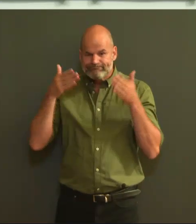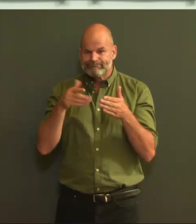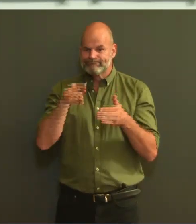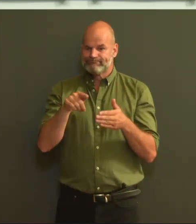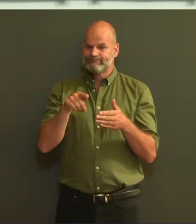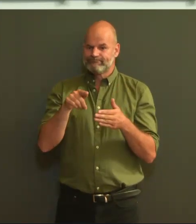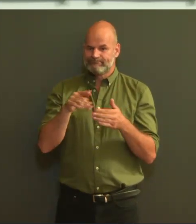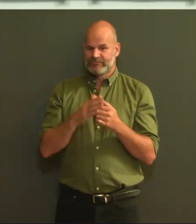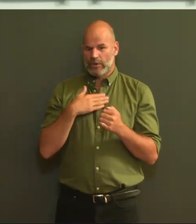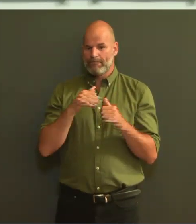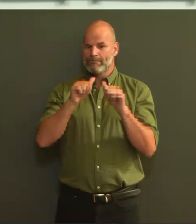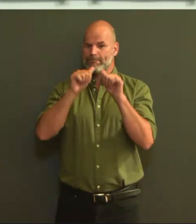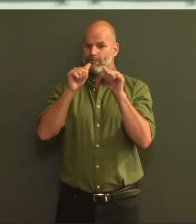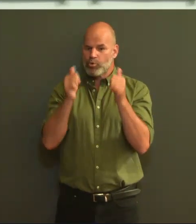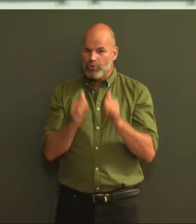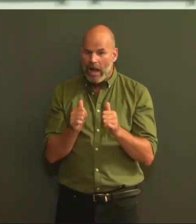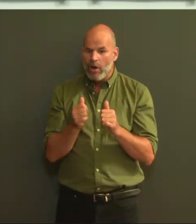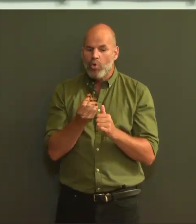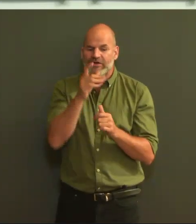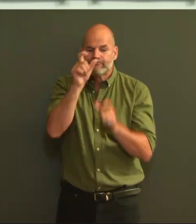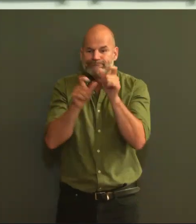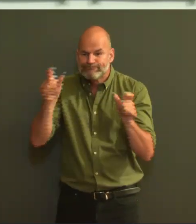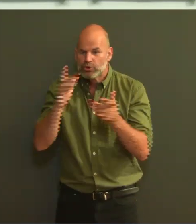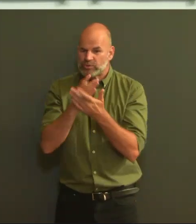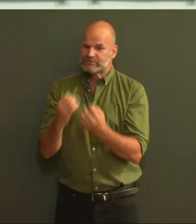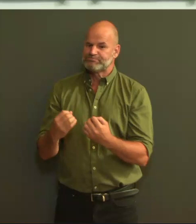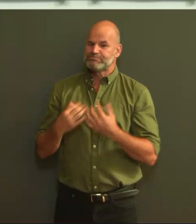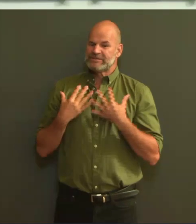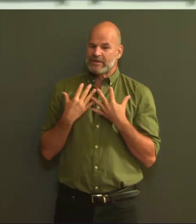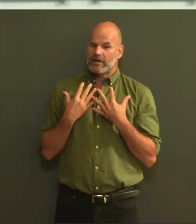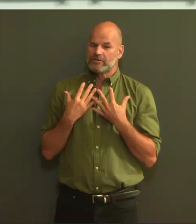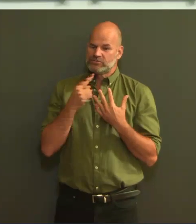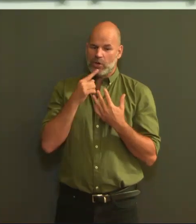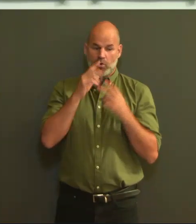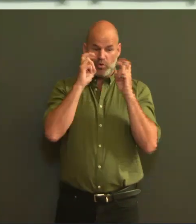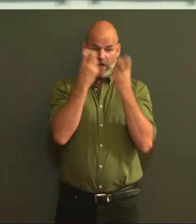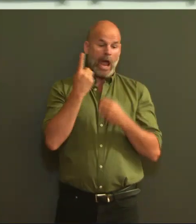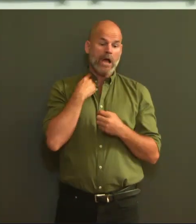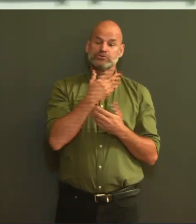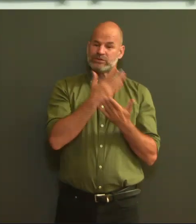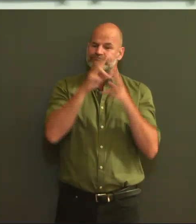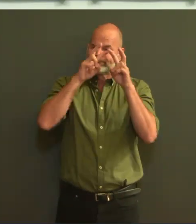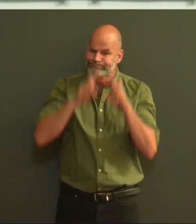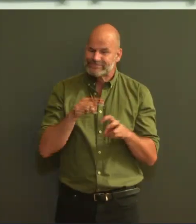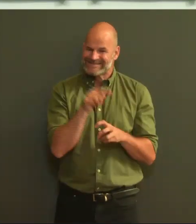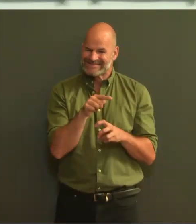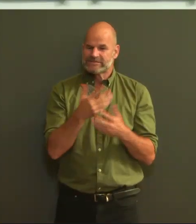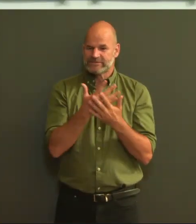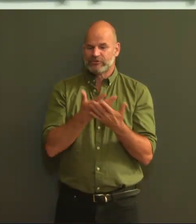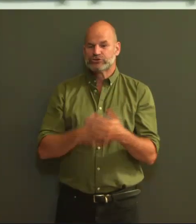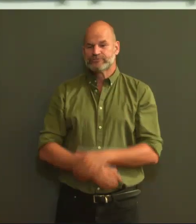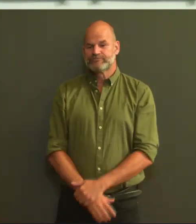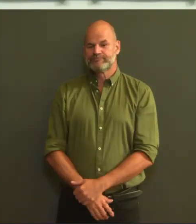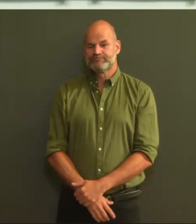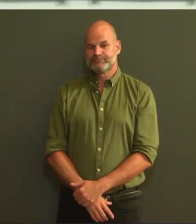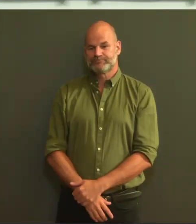Hasselt. Dit cijfer is een waardevolle aanvulling, zeker wanneer de ziekenhuisopnames laag zijn.